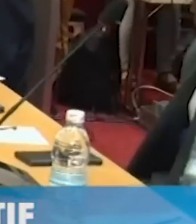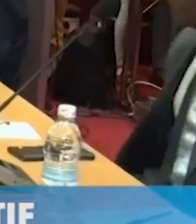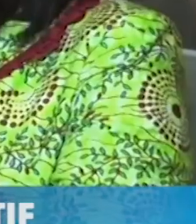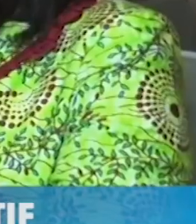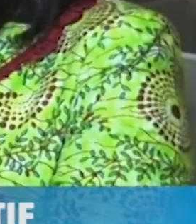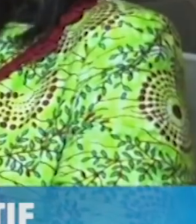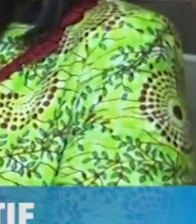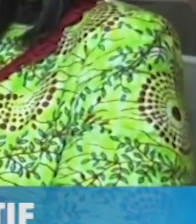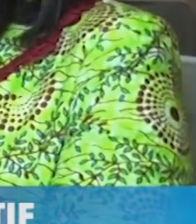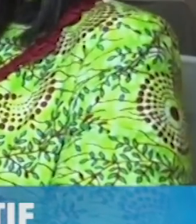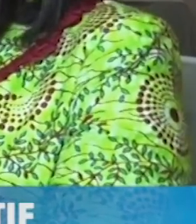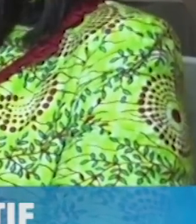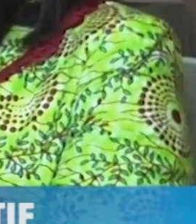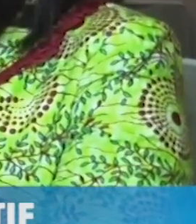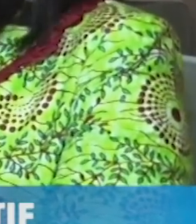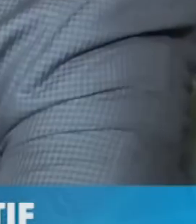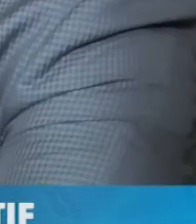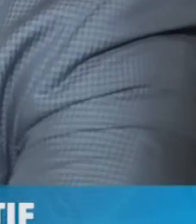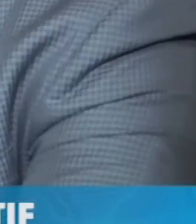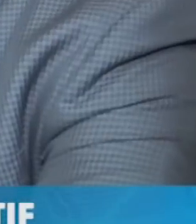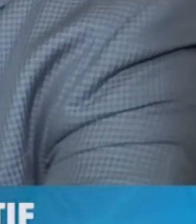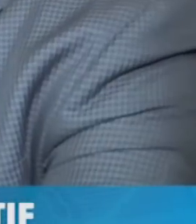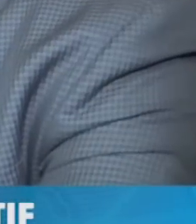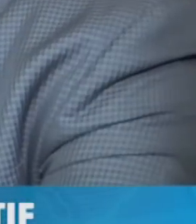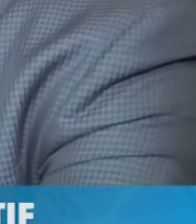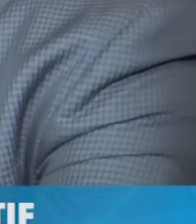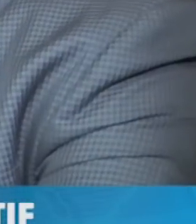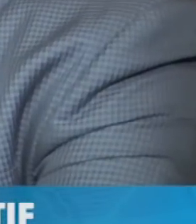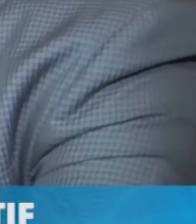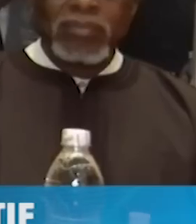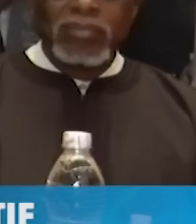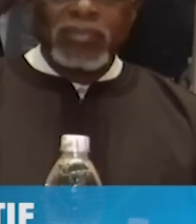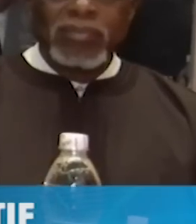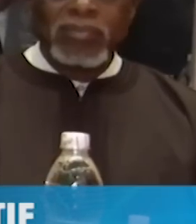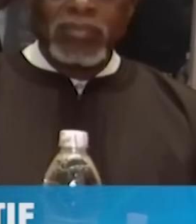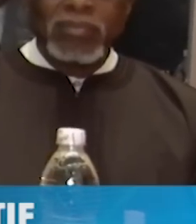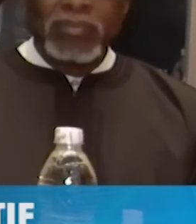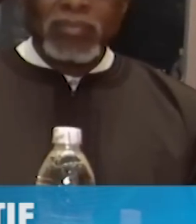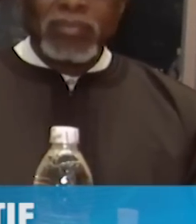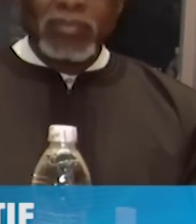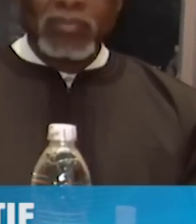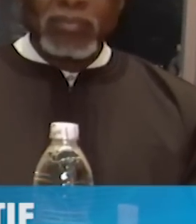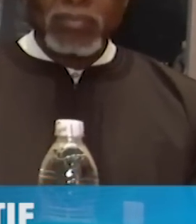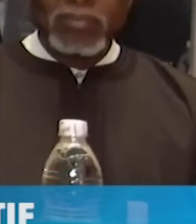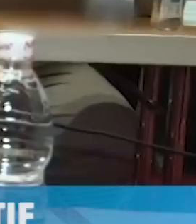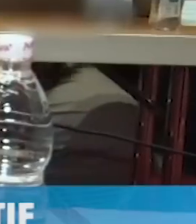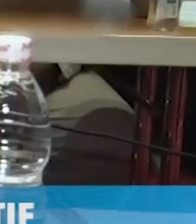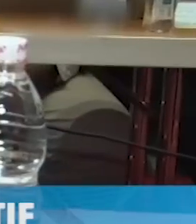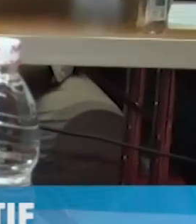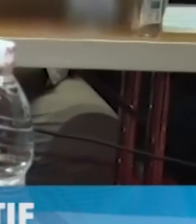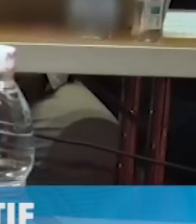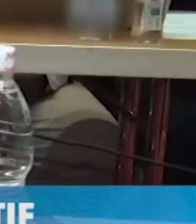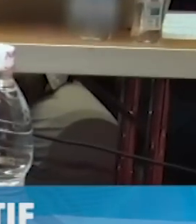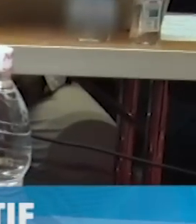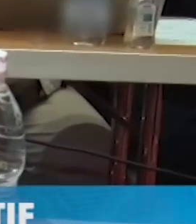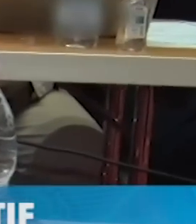faire l'inventaire des produits concernés par le tarif extérieur commun afin de mieux aborder le virage de la zone de la libre-échange continentale africaine, l'ASLECAF.